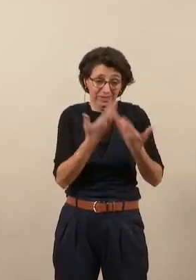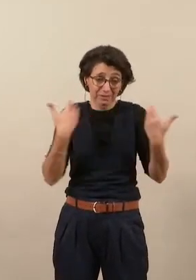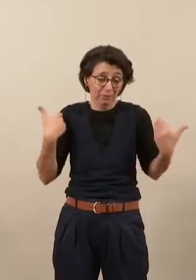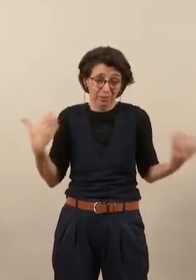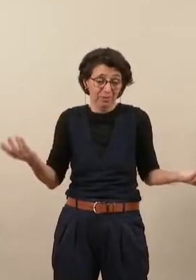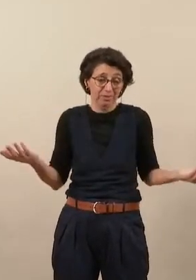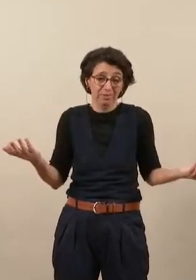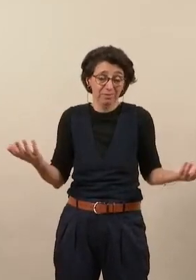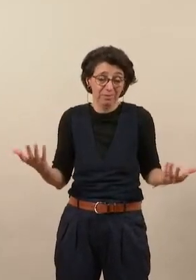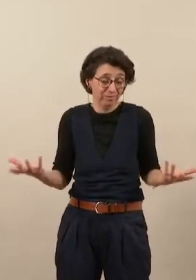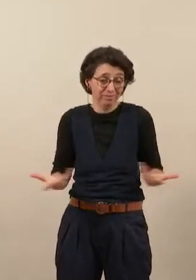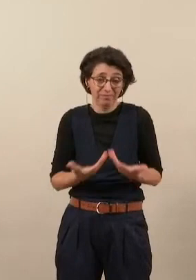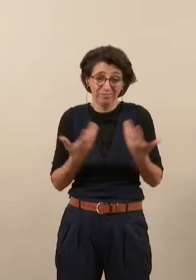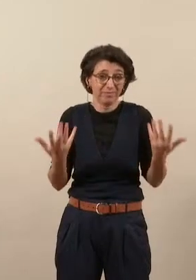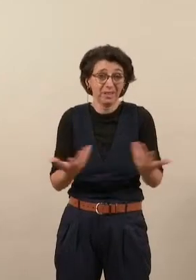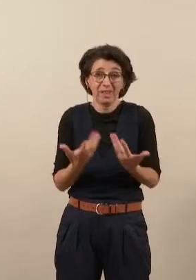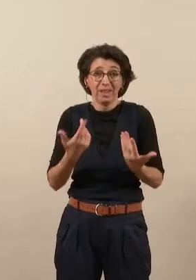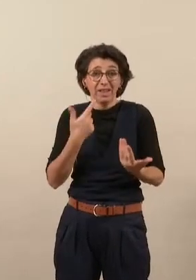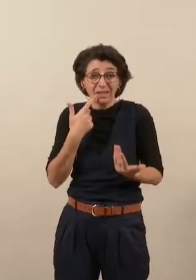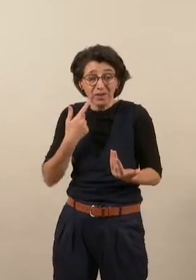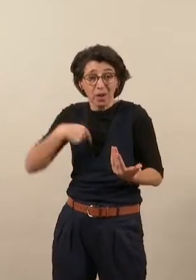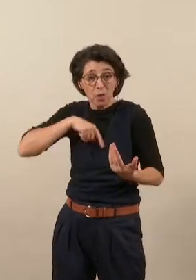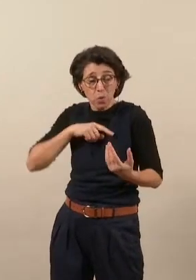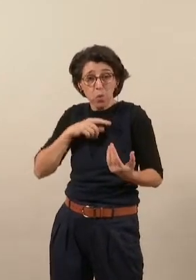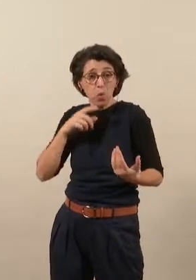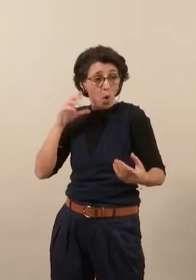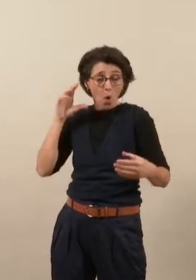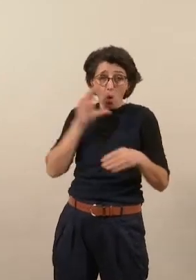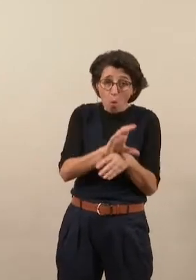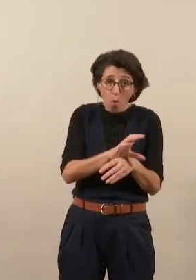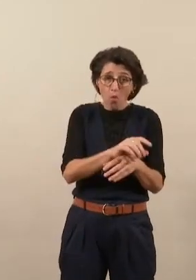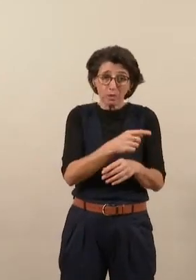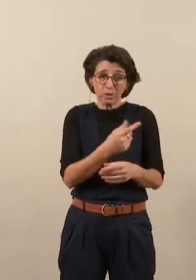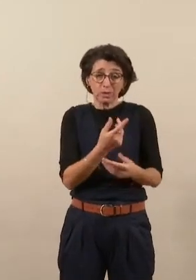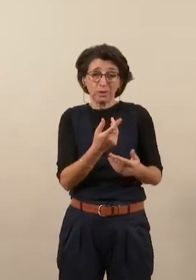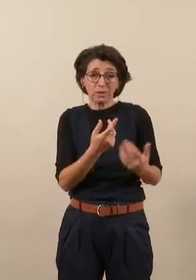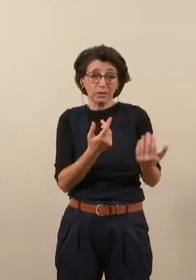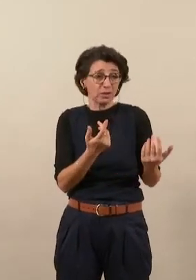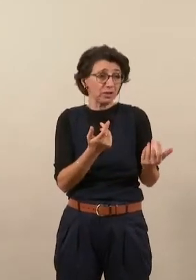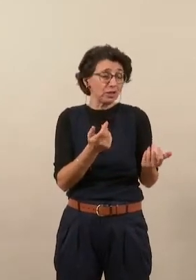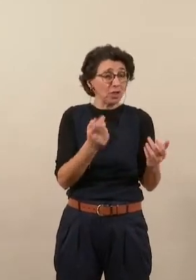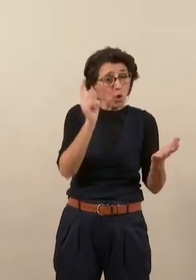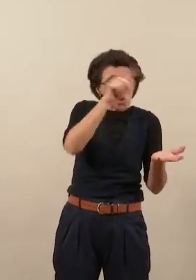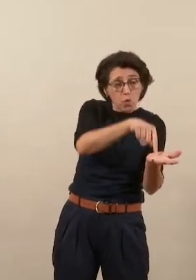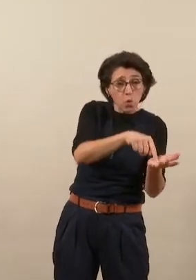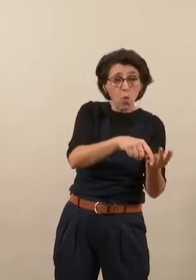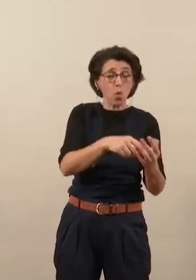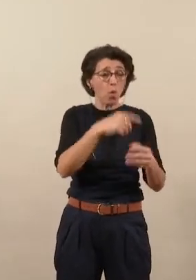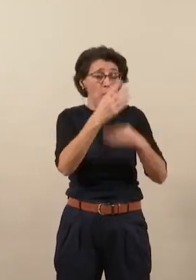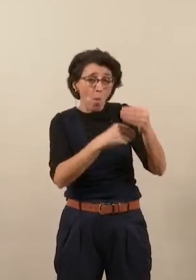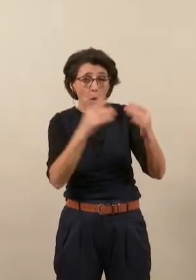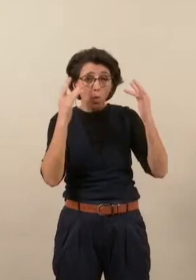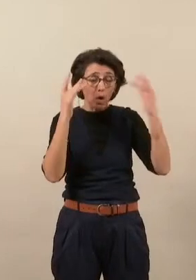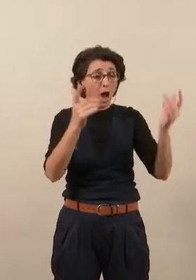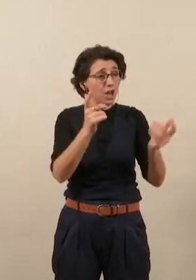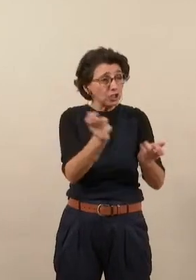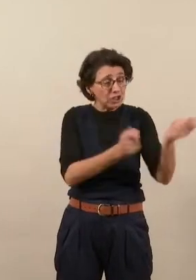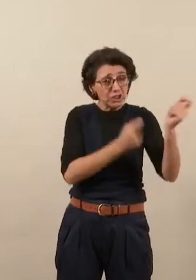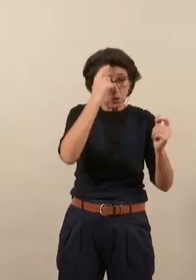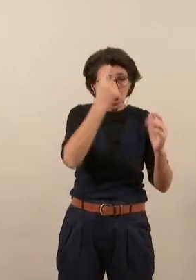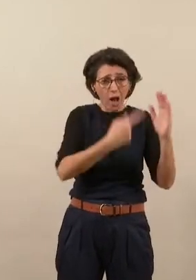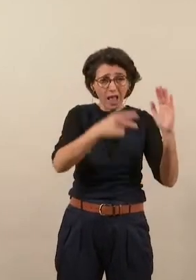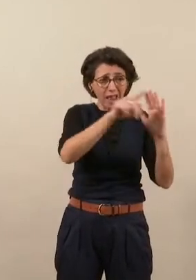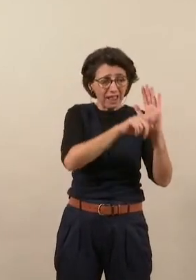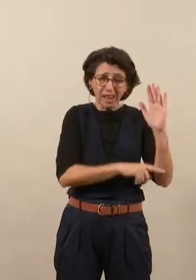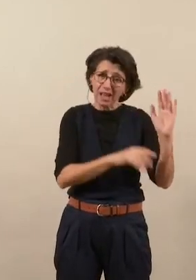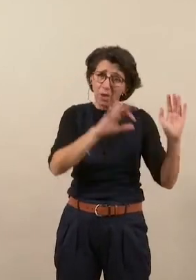Cela ne veut évidemment pas dire que nous sommes contre une gestion plus responsable et éthique des lieux et du monde de la culture. Mais de là à